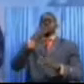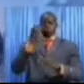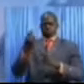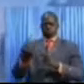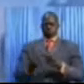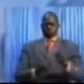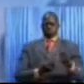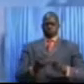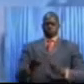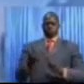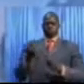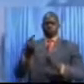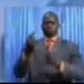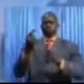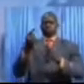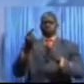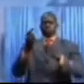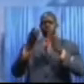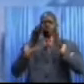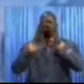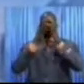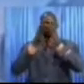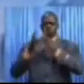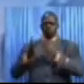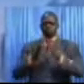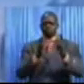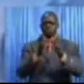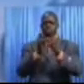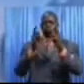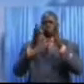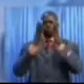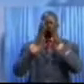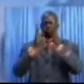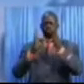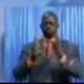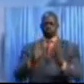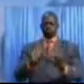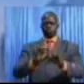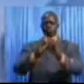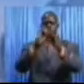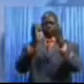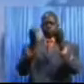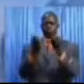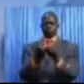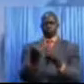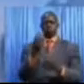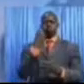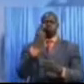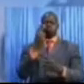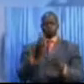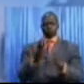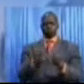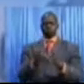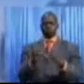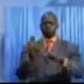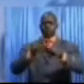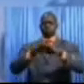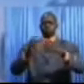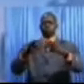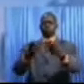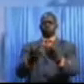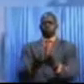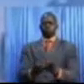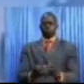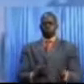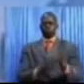gérer les berges des barrages, les grands barrages surtout, une commission vient de voir le jour. Les membres de sa